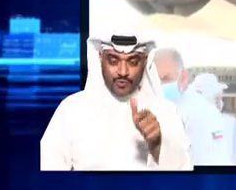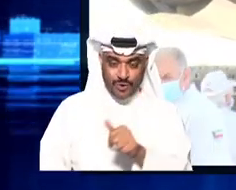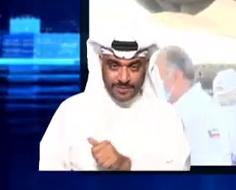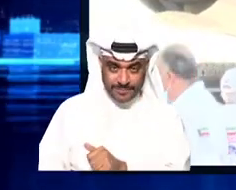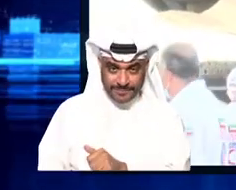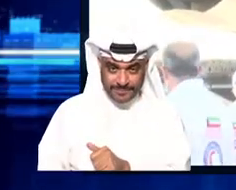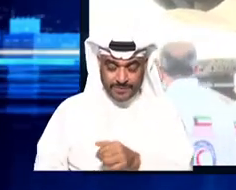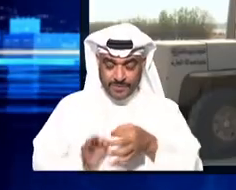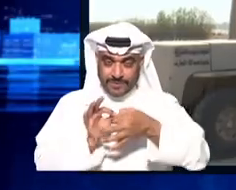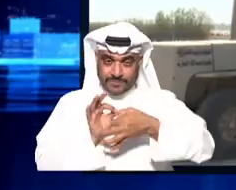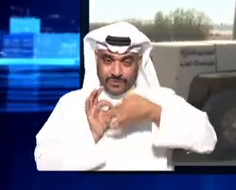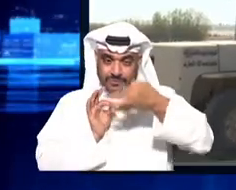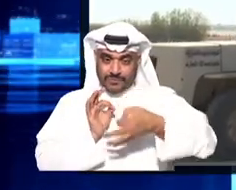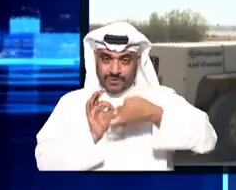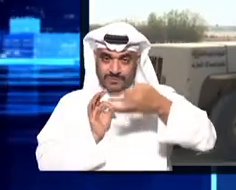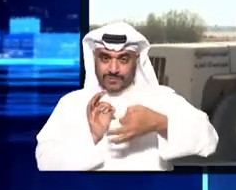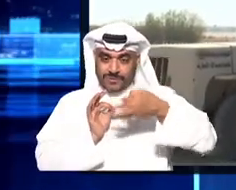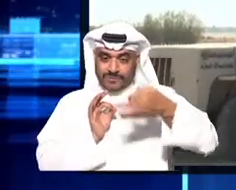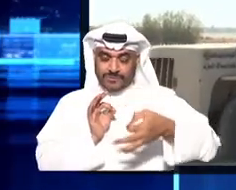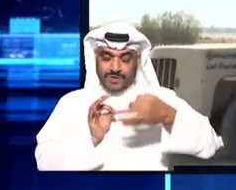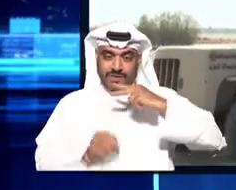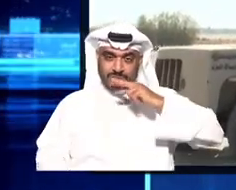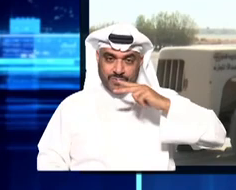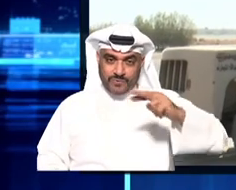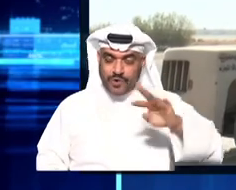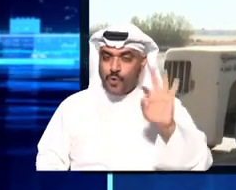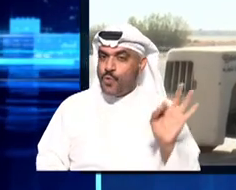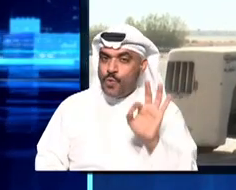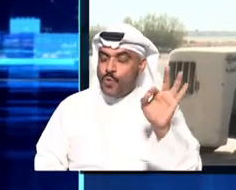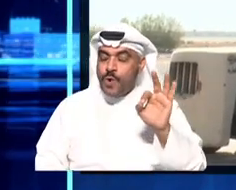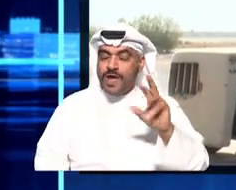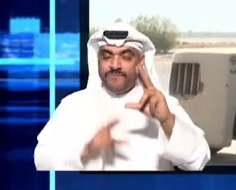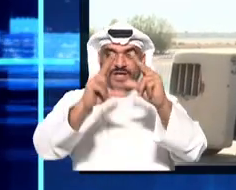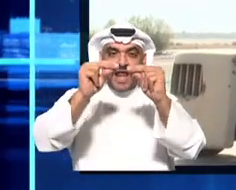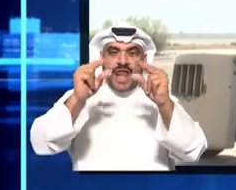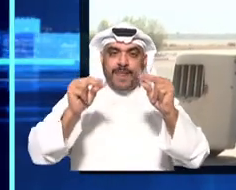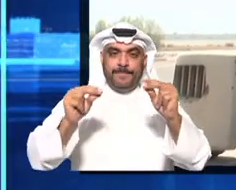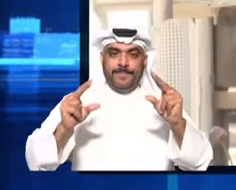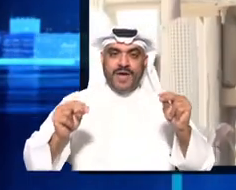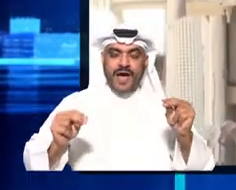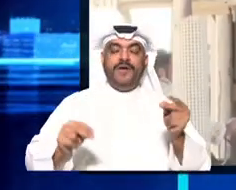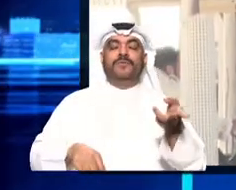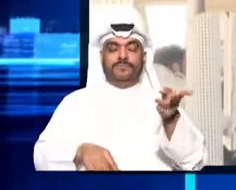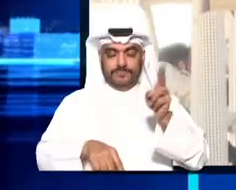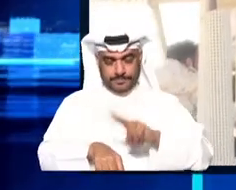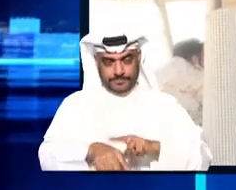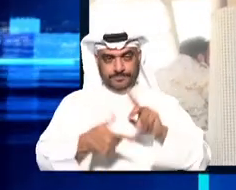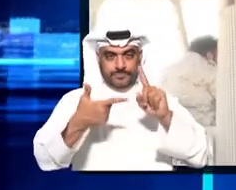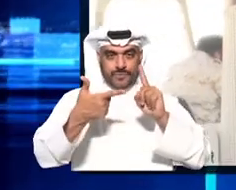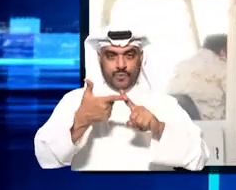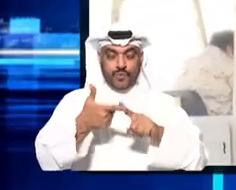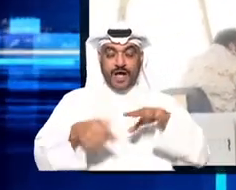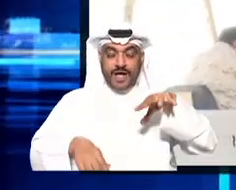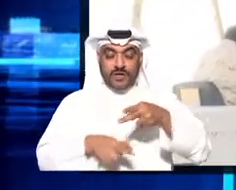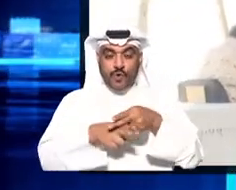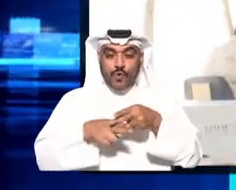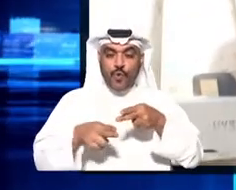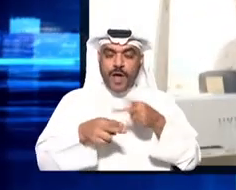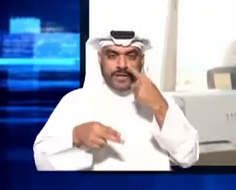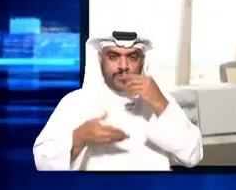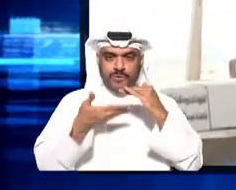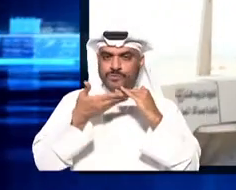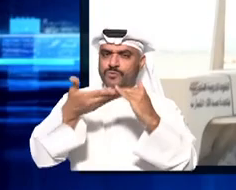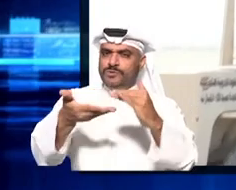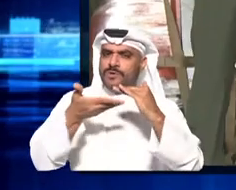بإعطائي الحديث حول الوضع في لبنان وحول دور الكويت الحقيقة في